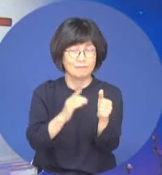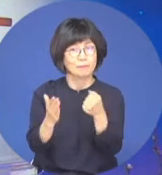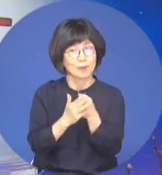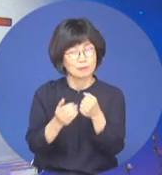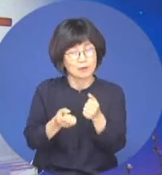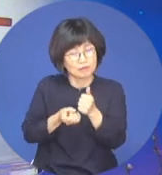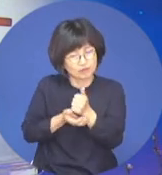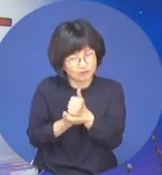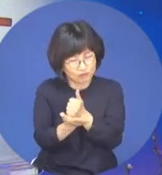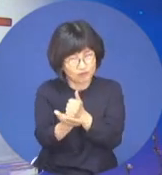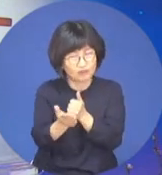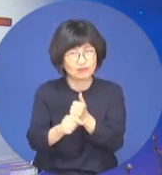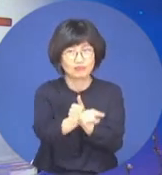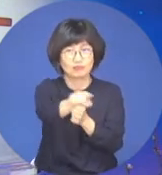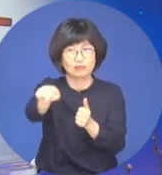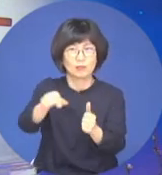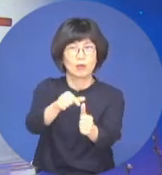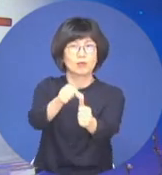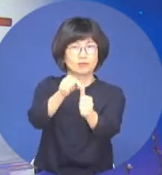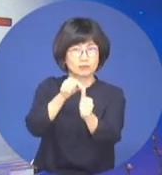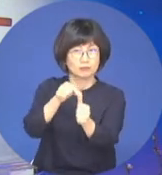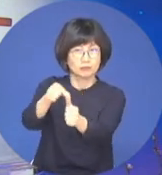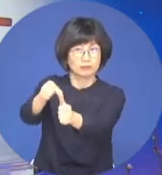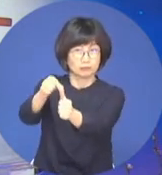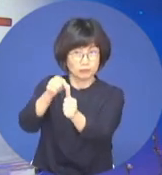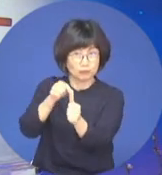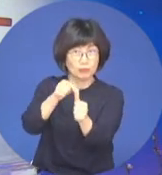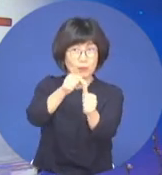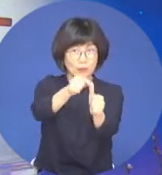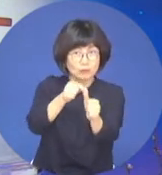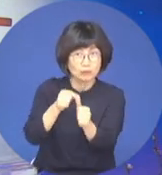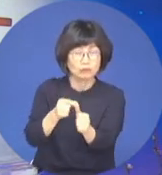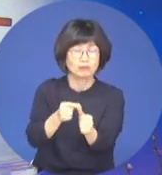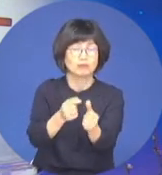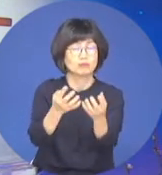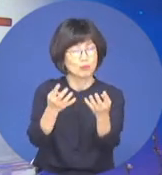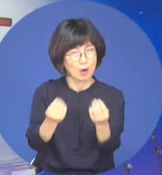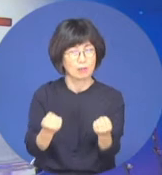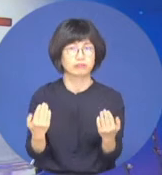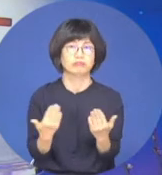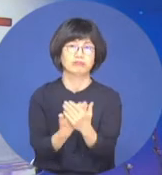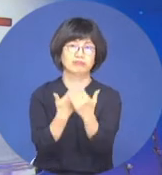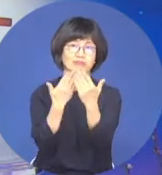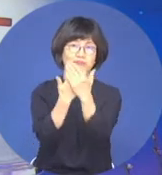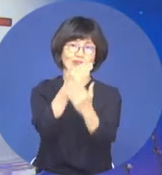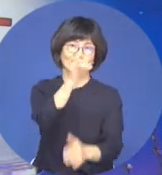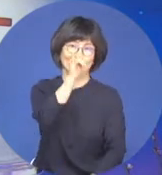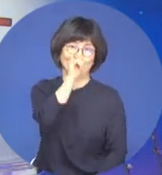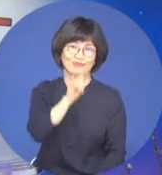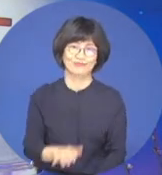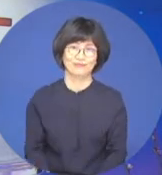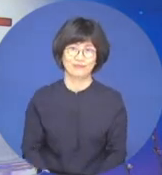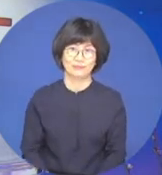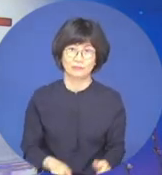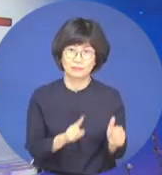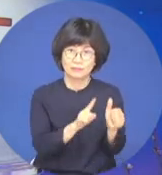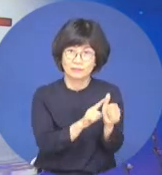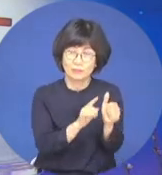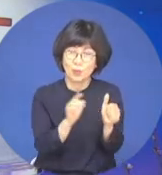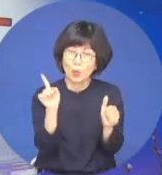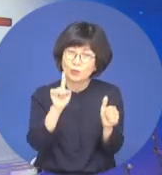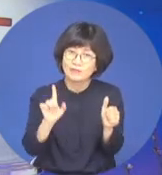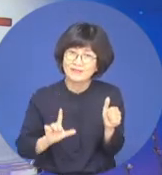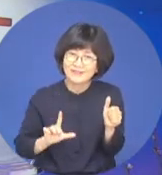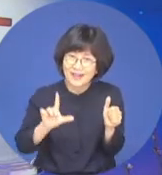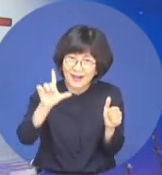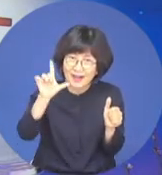얻고 또 하나님께로 돌아오는 부흥의 역사도 있었습니다. 이분이 어느 날 잠이